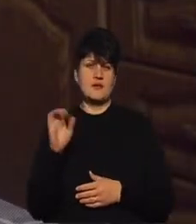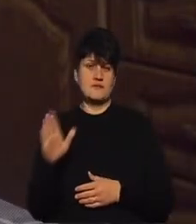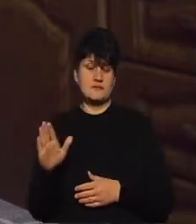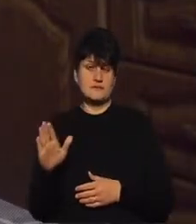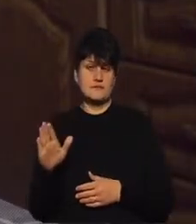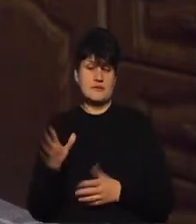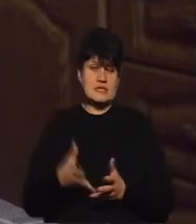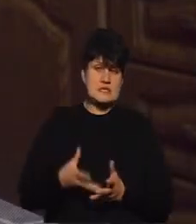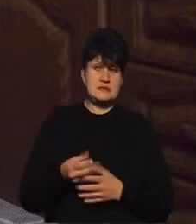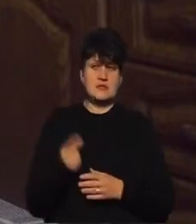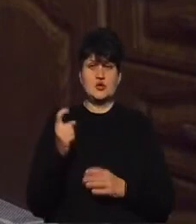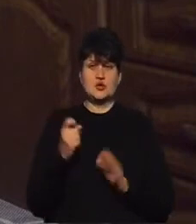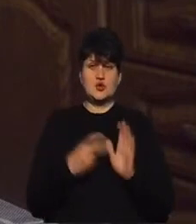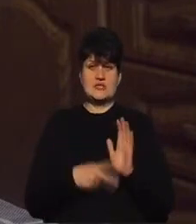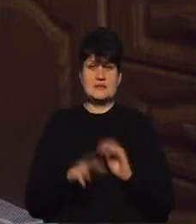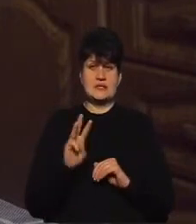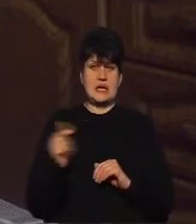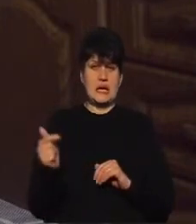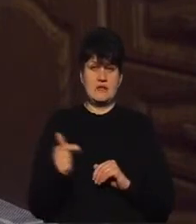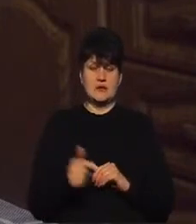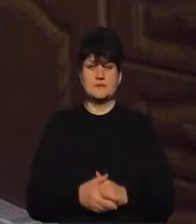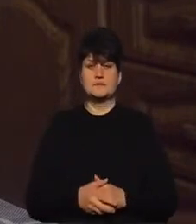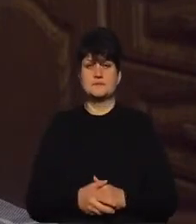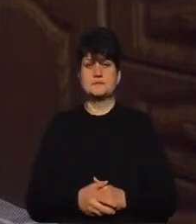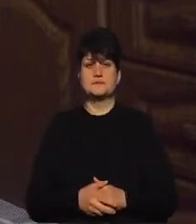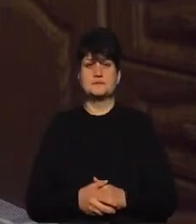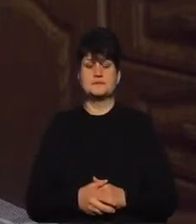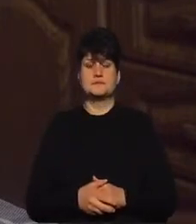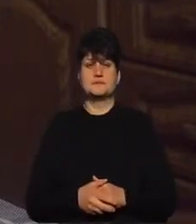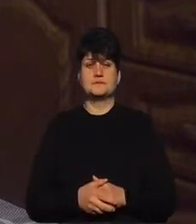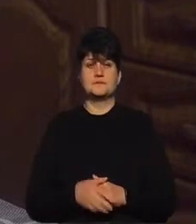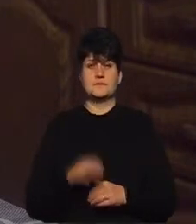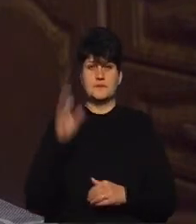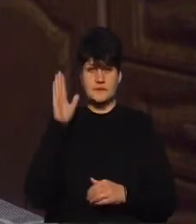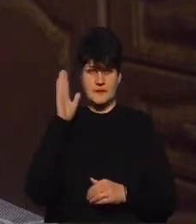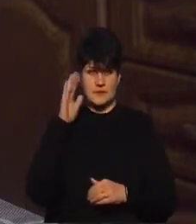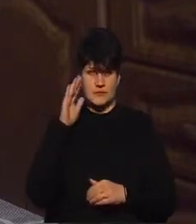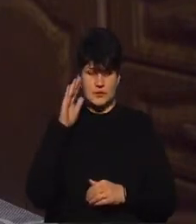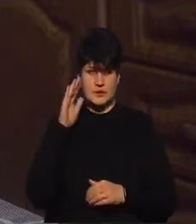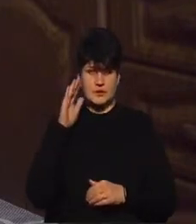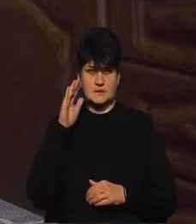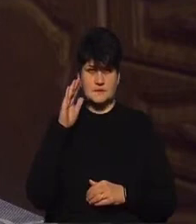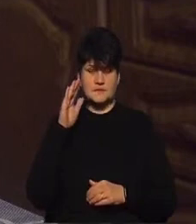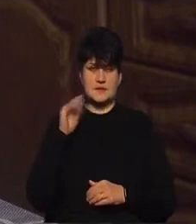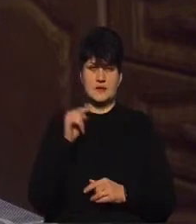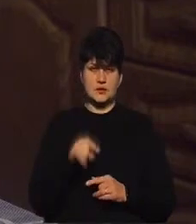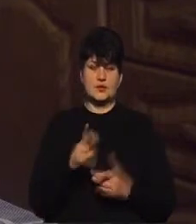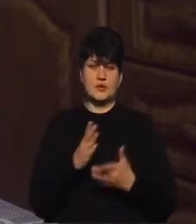заплатила 173 гривні. Вода на туалет, щоб змити.